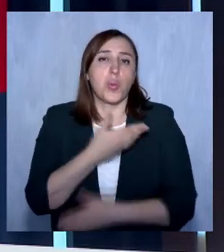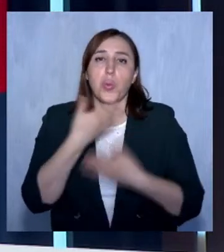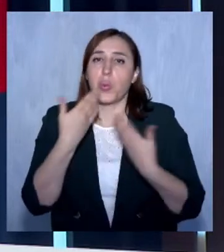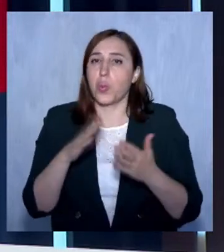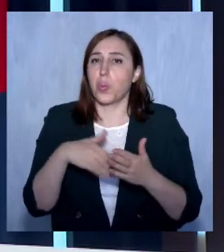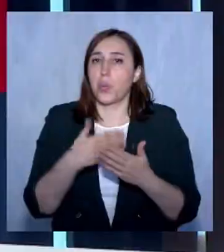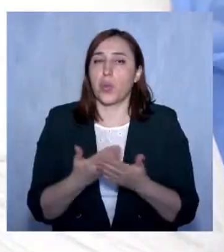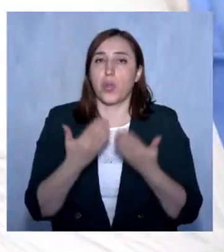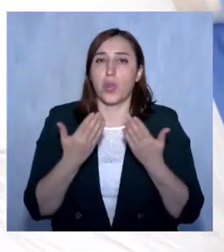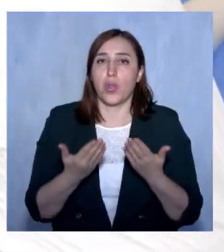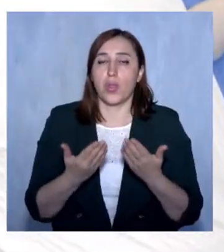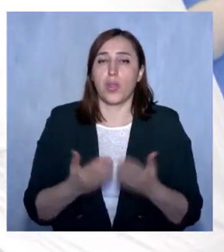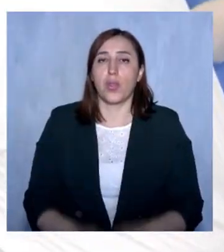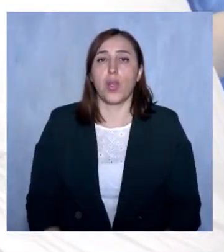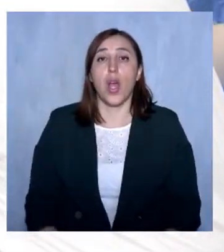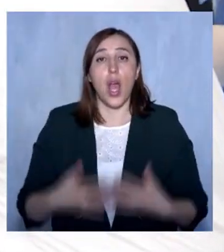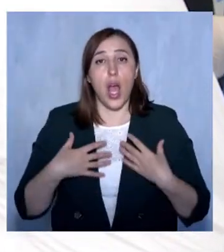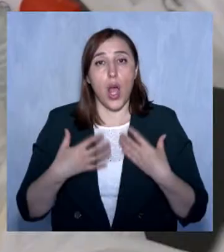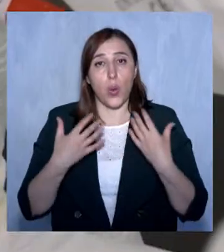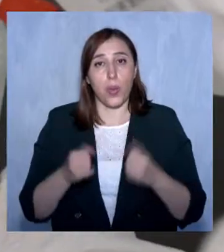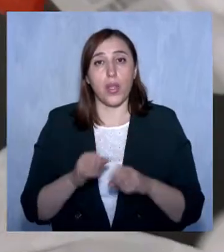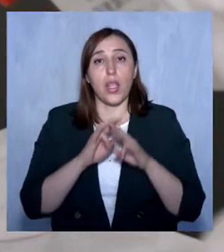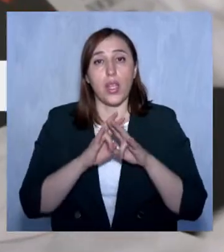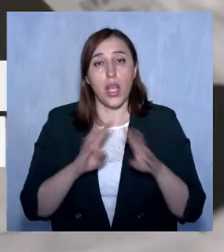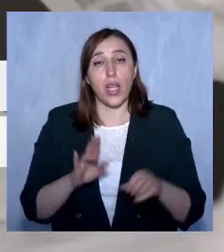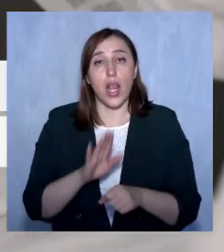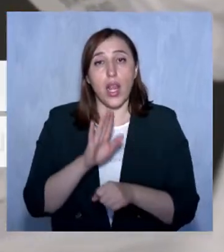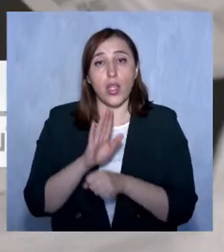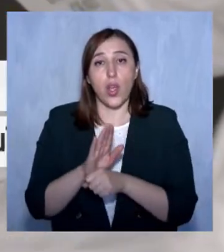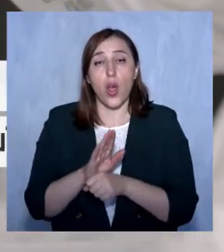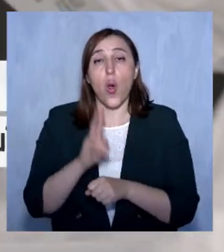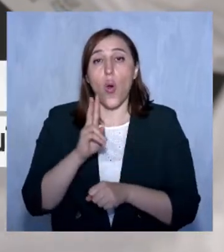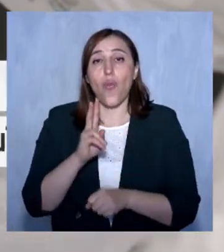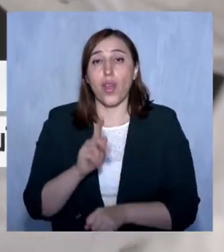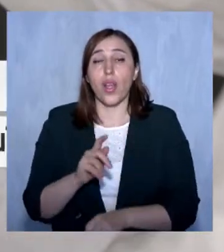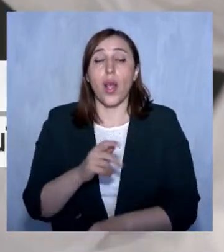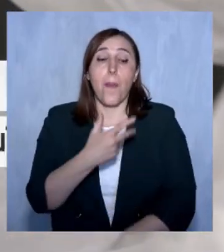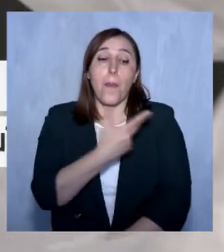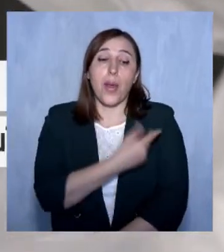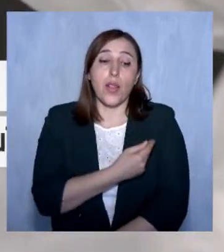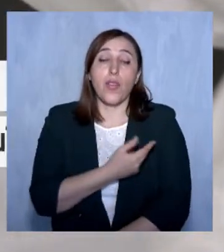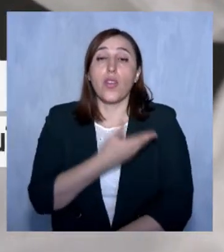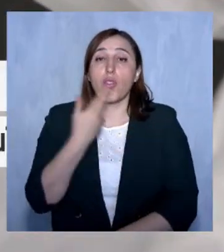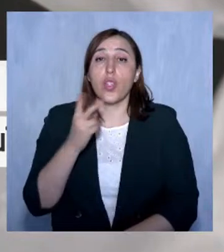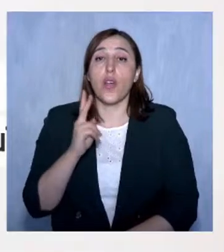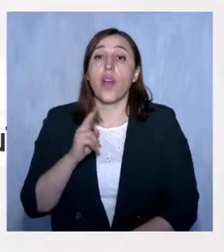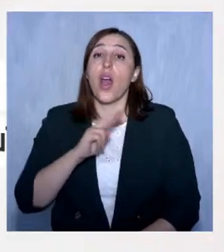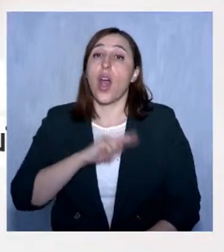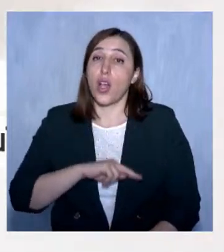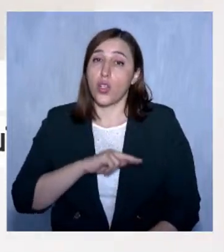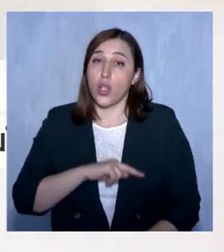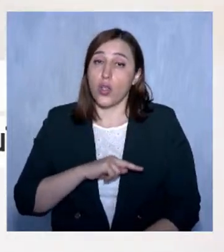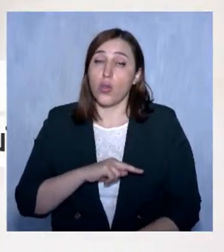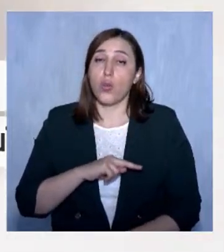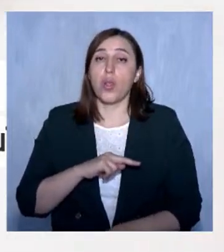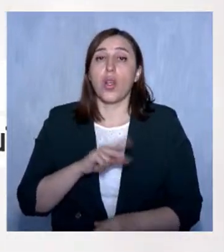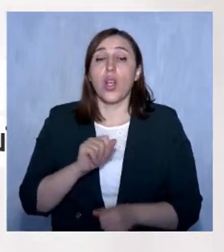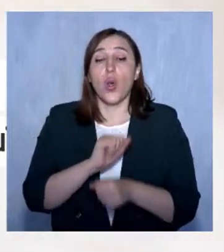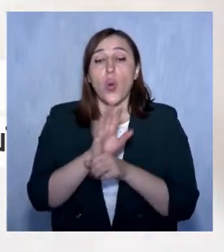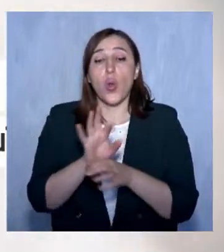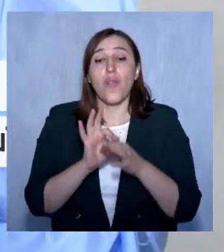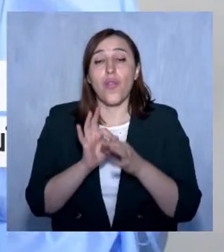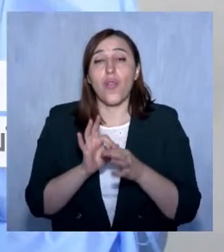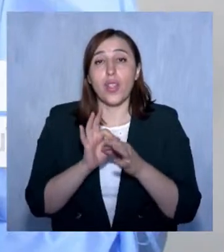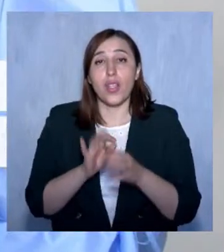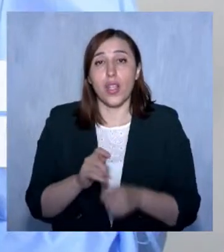չպատվաստված։ Արողջապավության Նախարարի հերամանով չպատված աշխատողներն այսօրվանից գործատույն կորոնավիրուսի թեստի